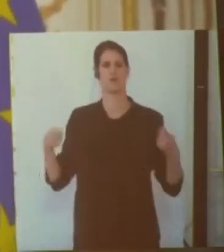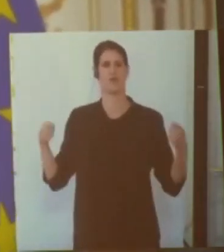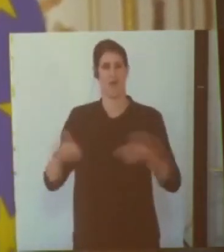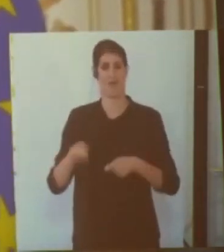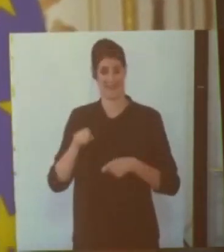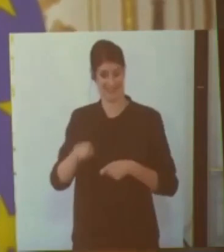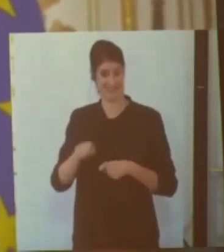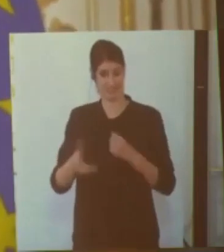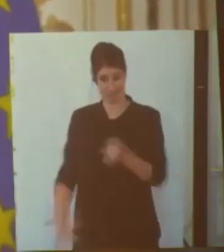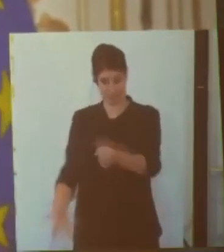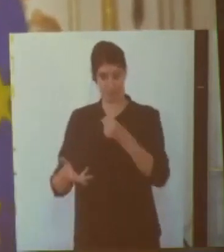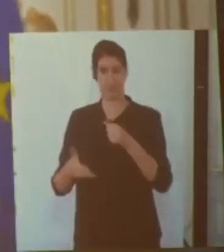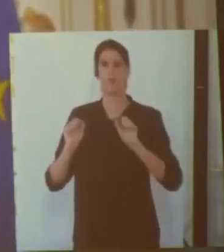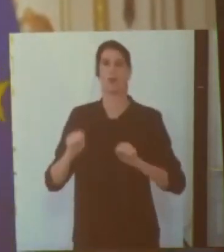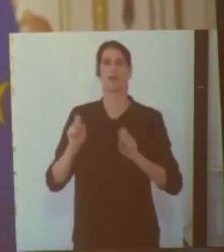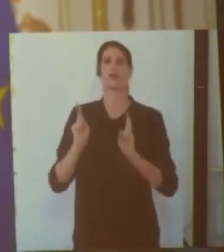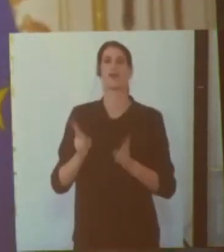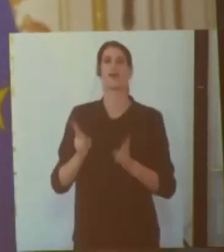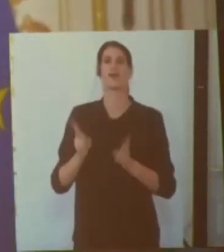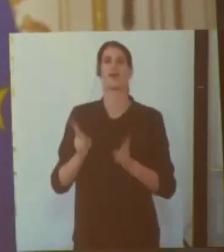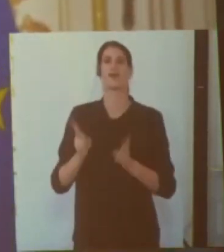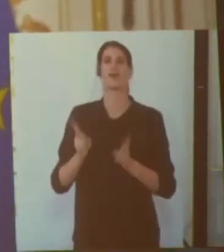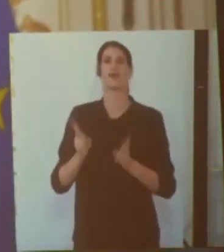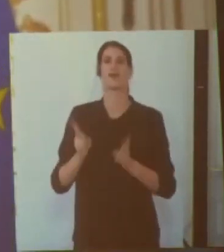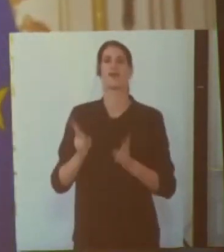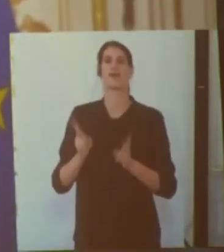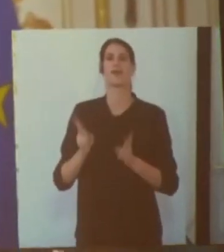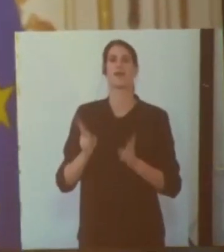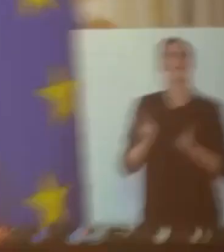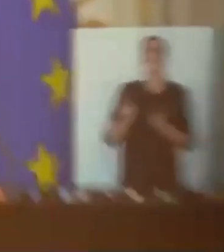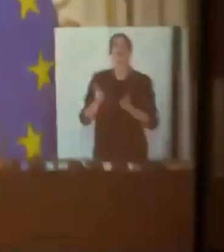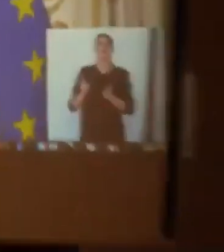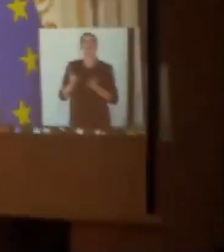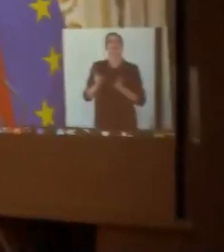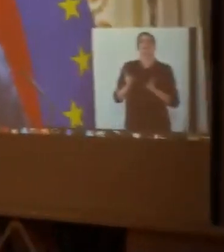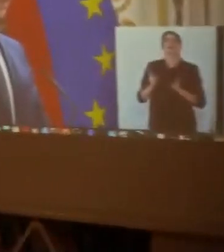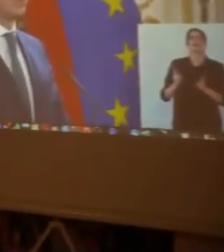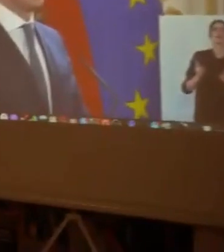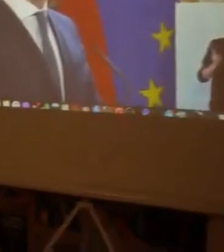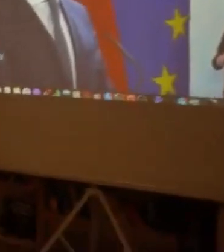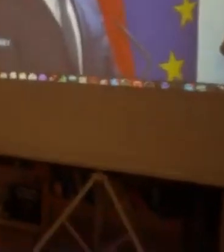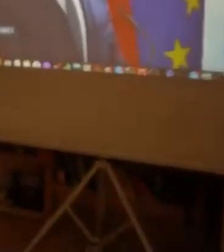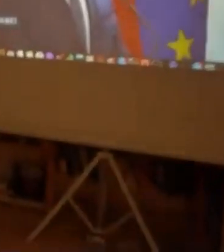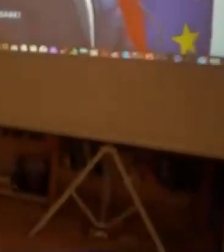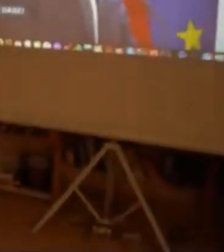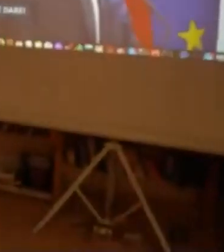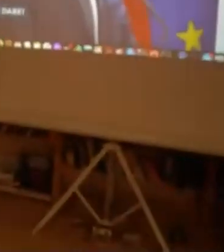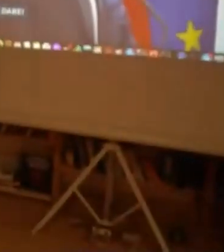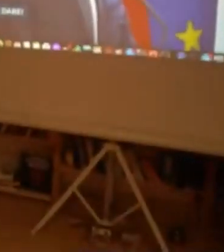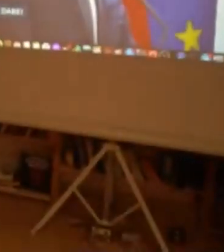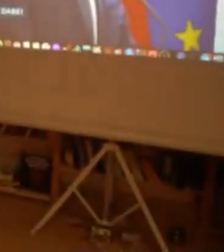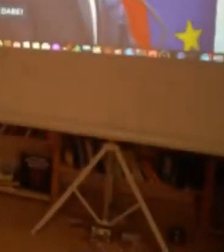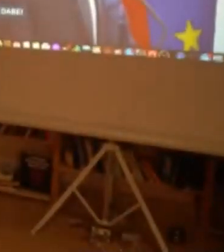unsere Wirtschaft wieder auferstehen zu lassen. Also da werden jetzt 750 Milliarden in die österreichische Wirtschaft